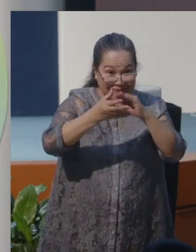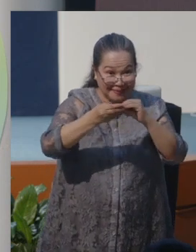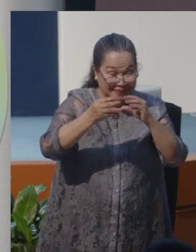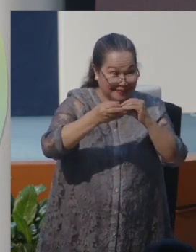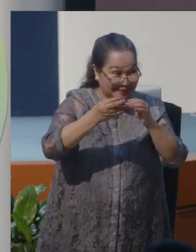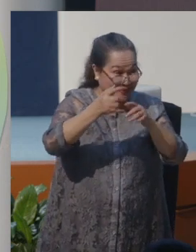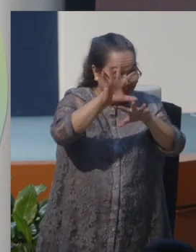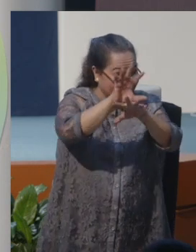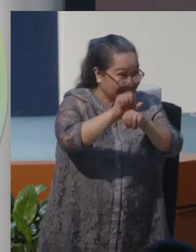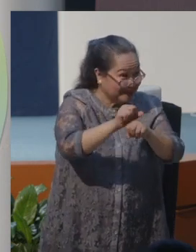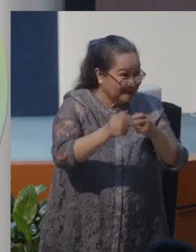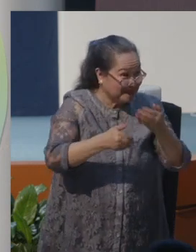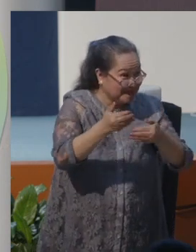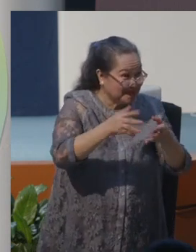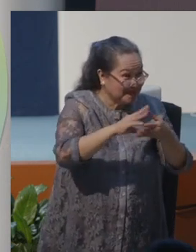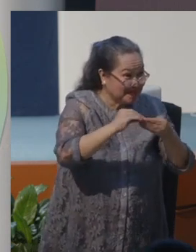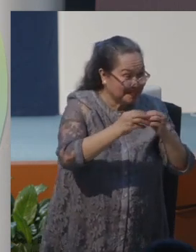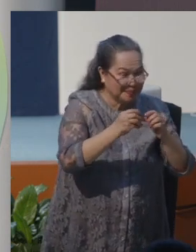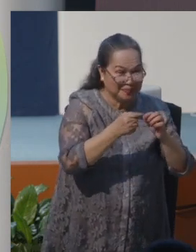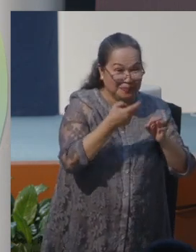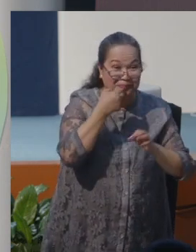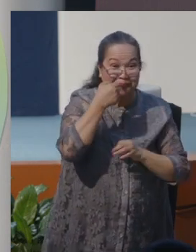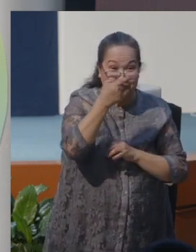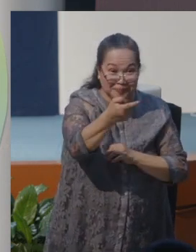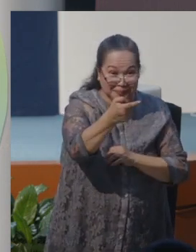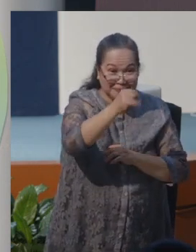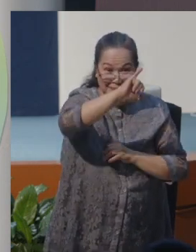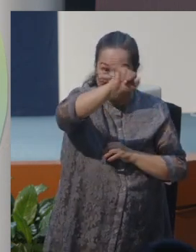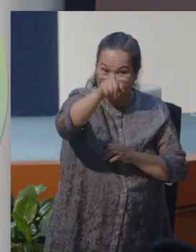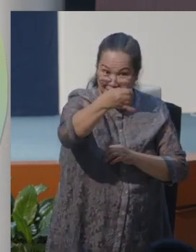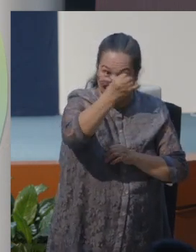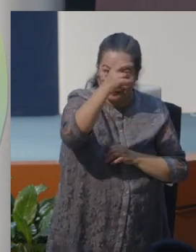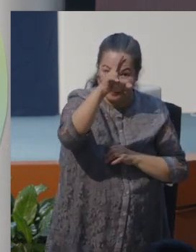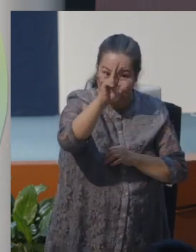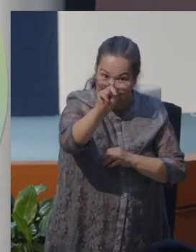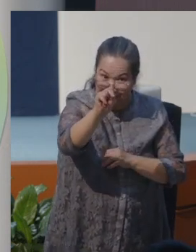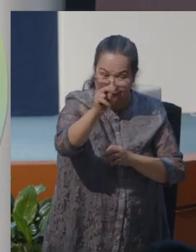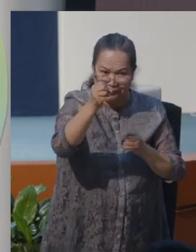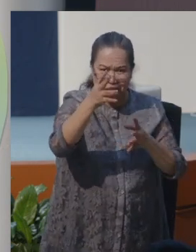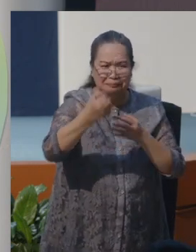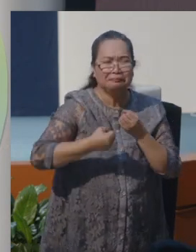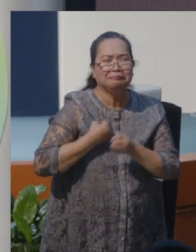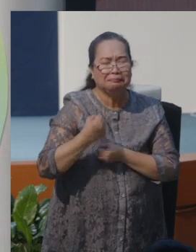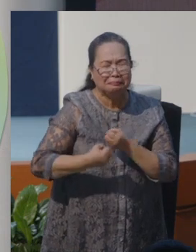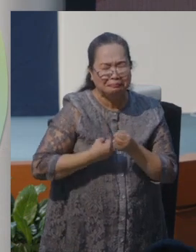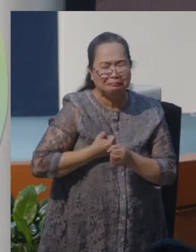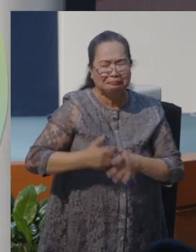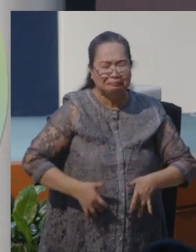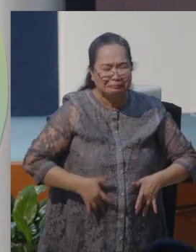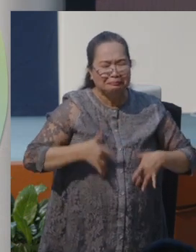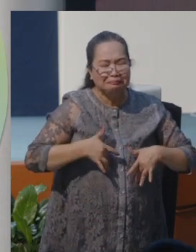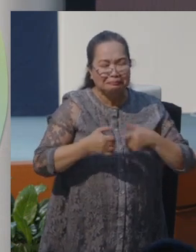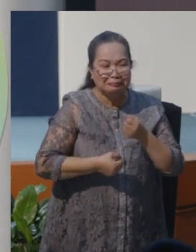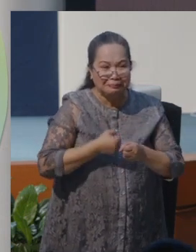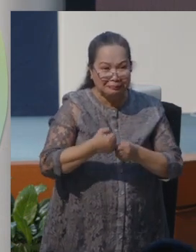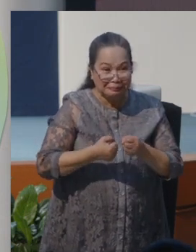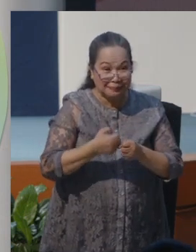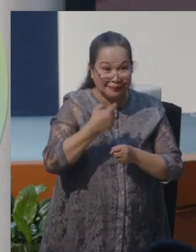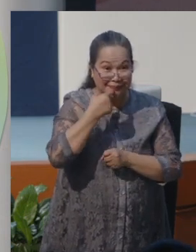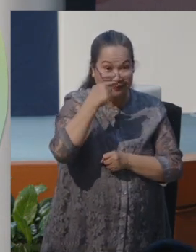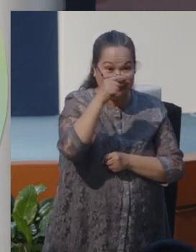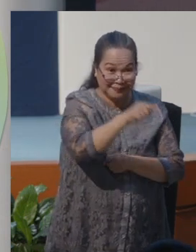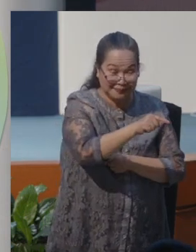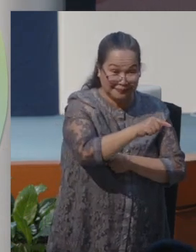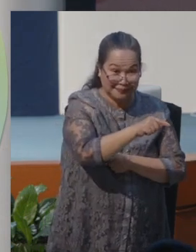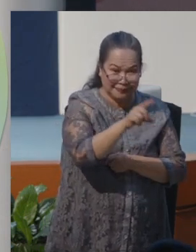isang komentaryo ni Sproul, ang kwento niya, marami siyang suffering sa kanyang buhay. Inutusan siya